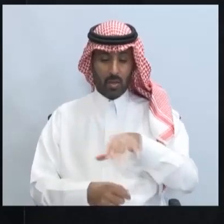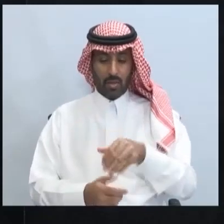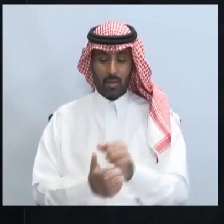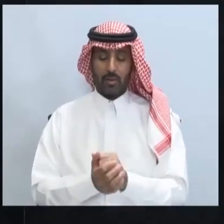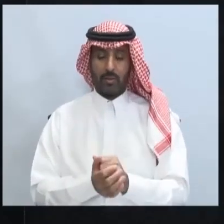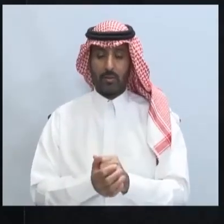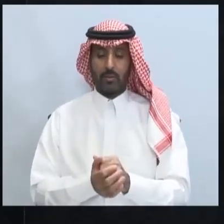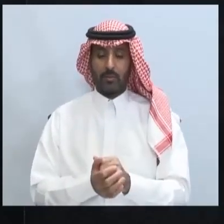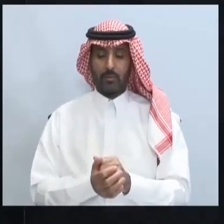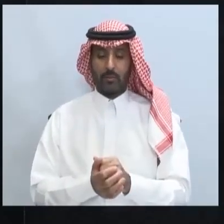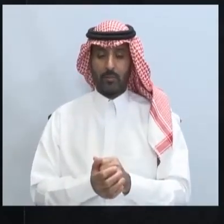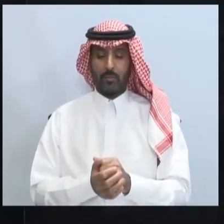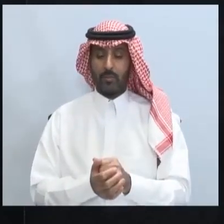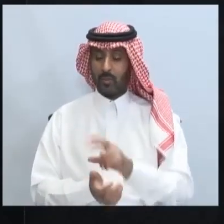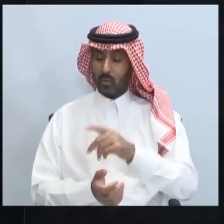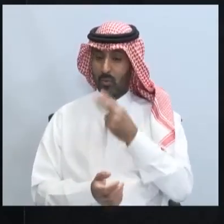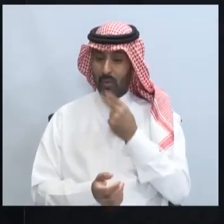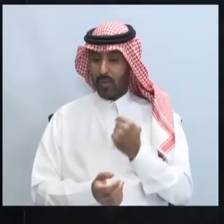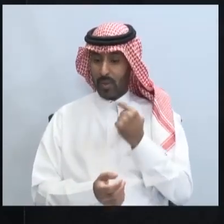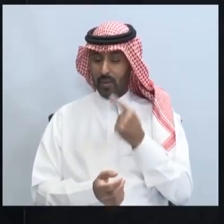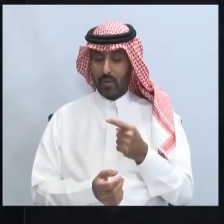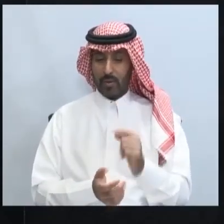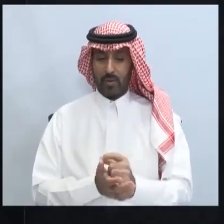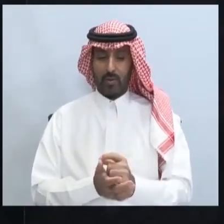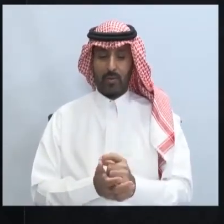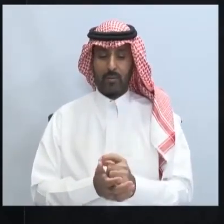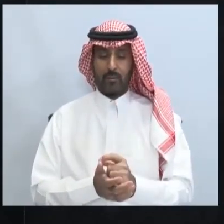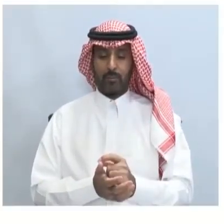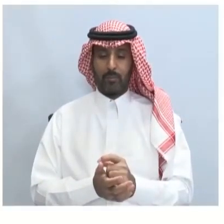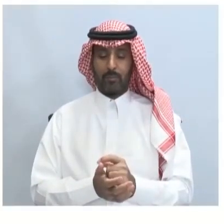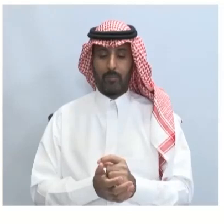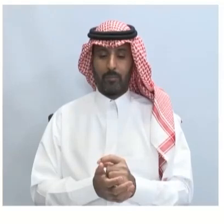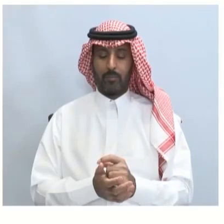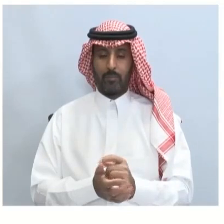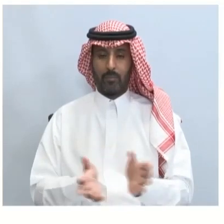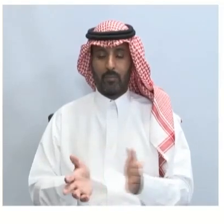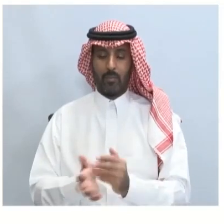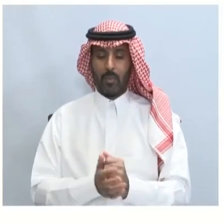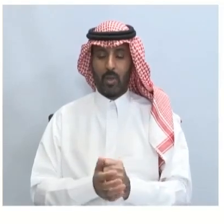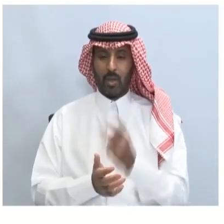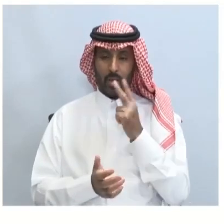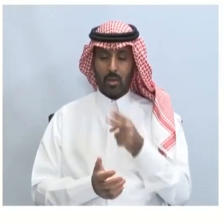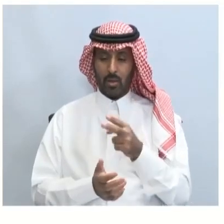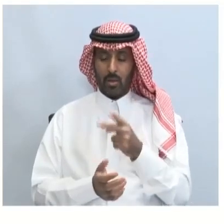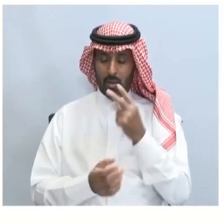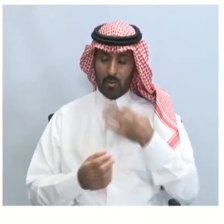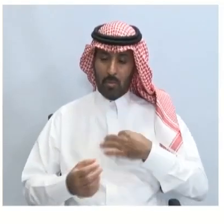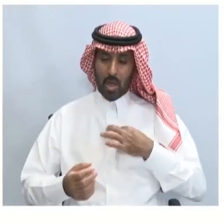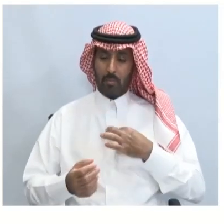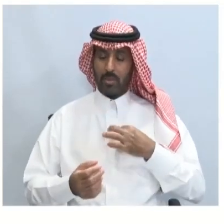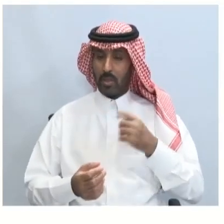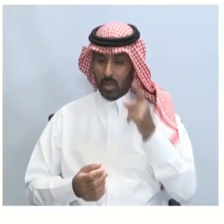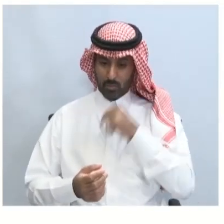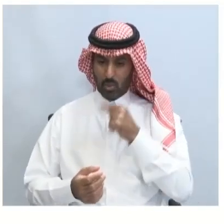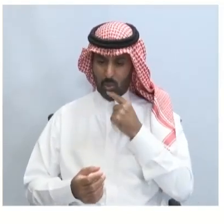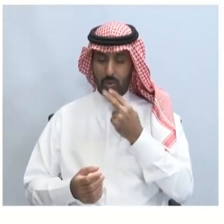شفتي الخاصه وتكون نظيفه واستخدمها عندما احتاجها ايضا اظهر دائما بملابس نظيفه